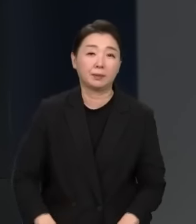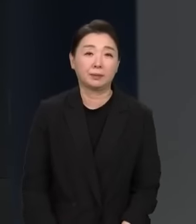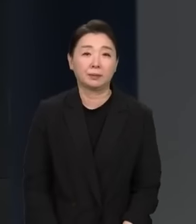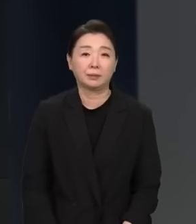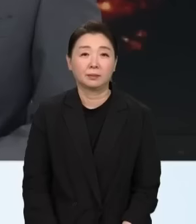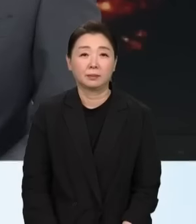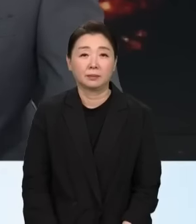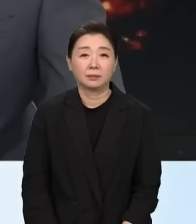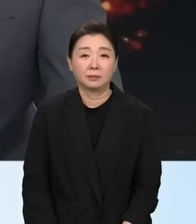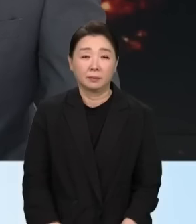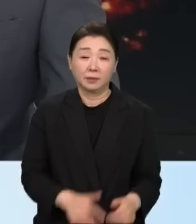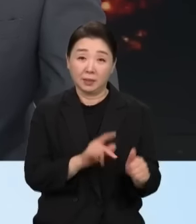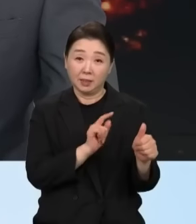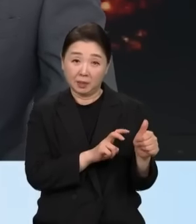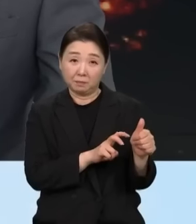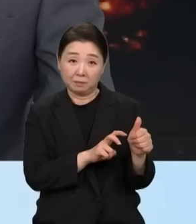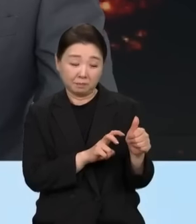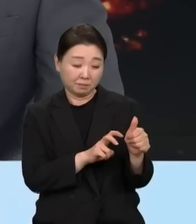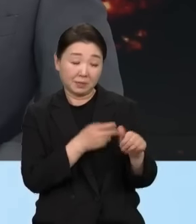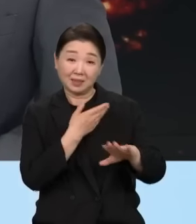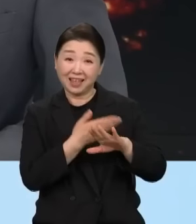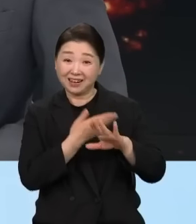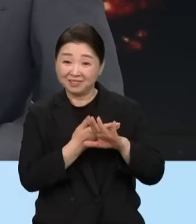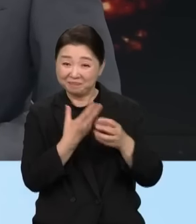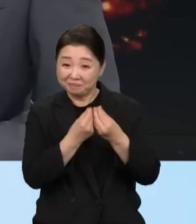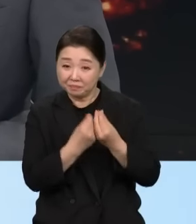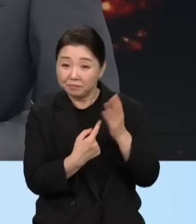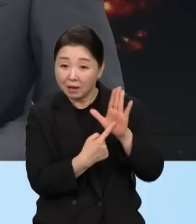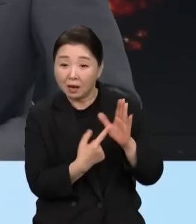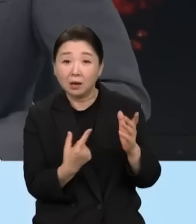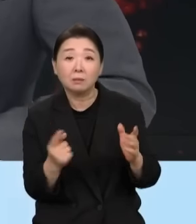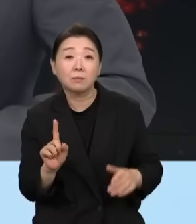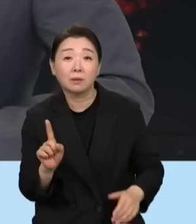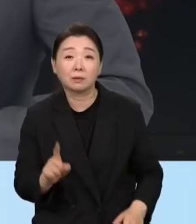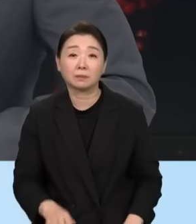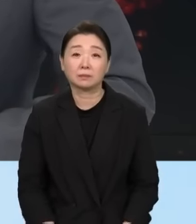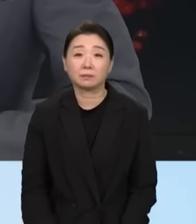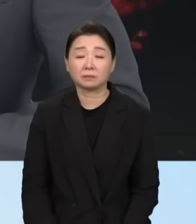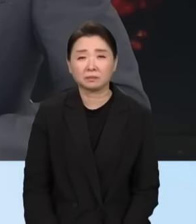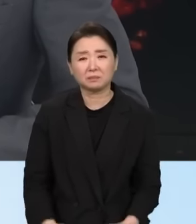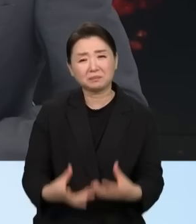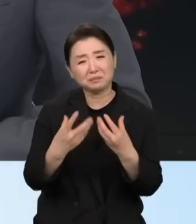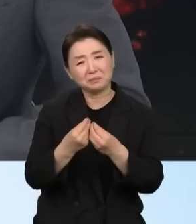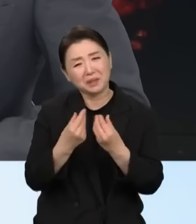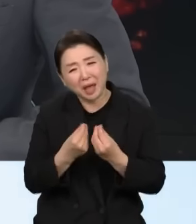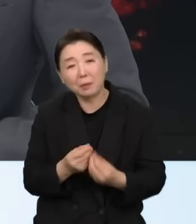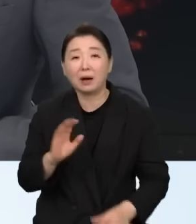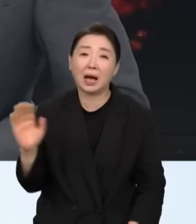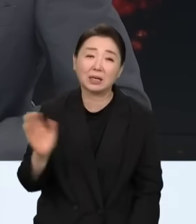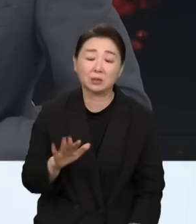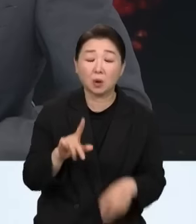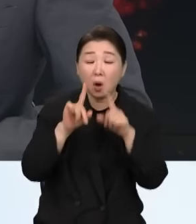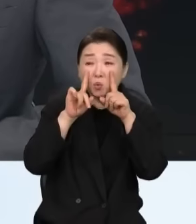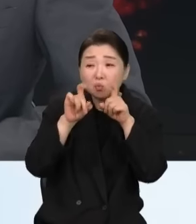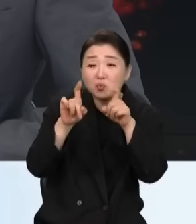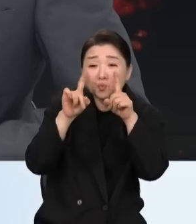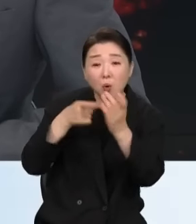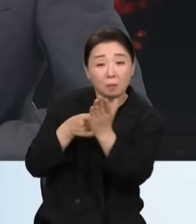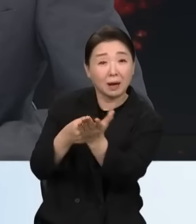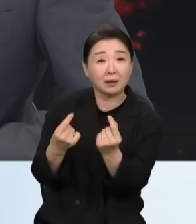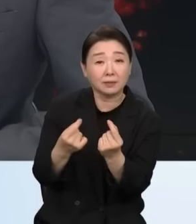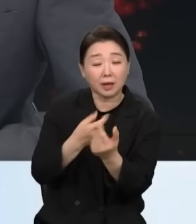겁니다네 임전 사단장이 이거 말고도 또 다른 해명도 내놓지 않았습니까네 이거는 해명이라 보다는 의혹 제기에 가까운데